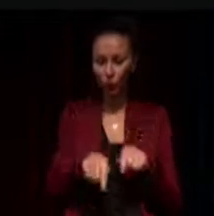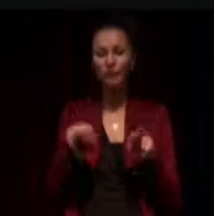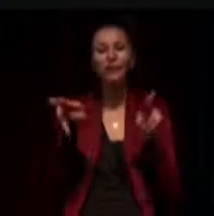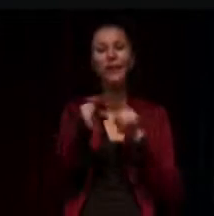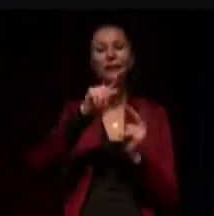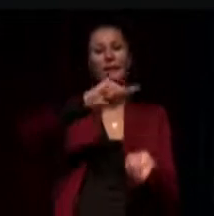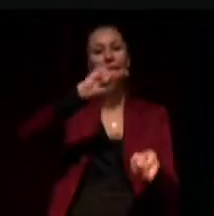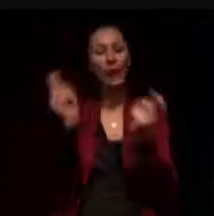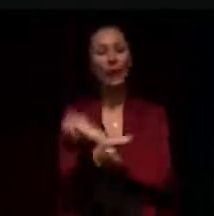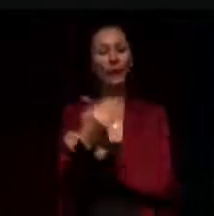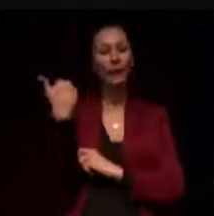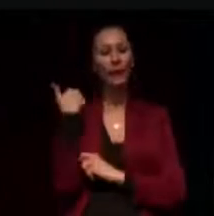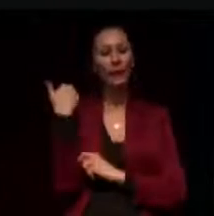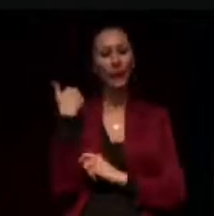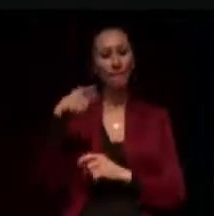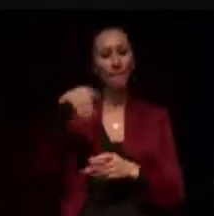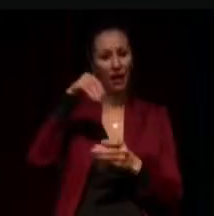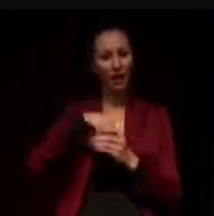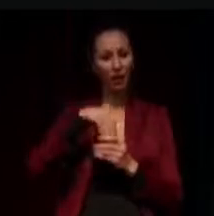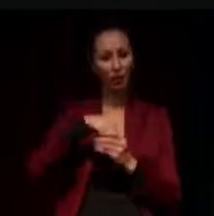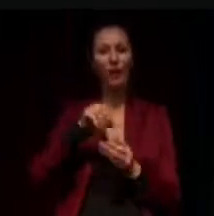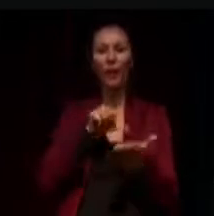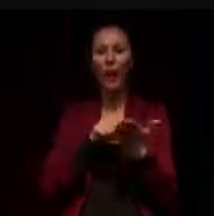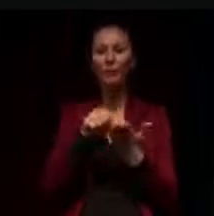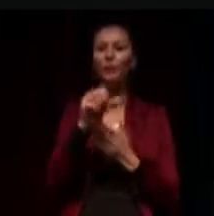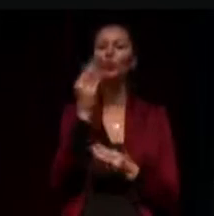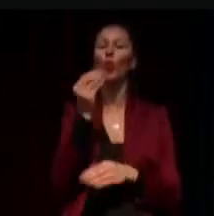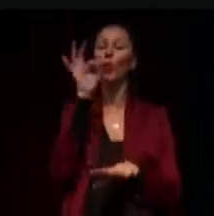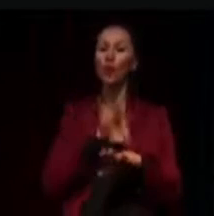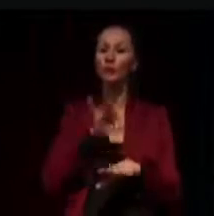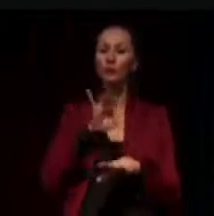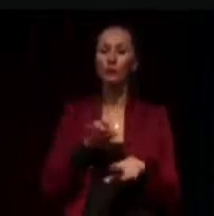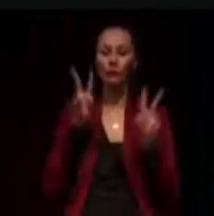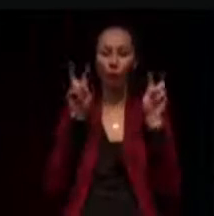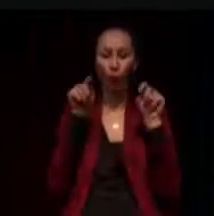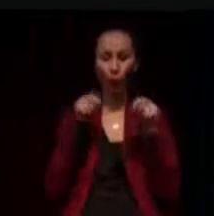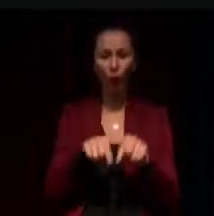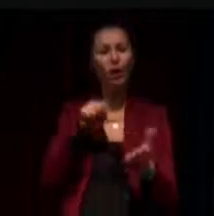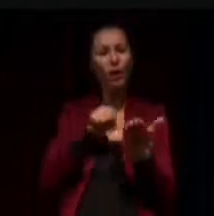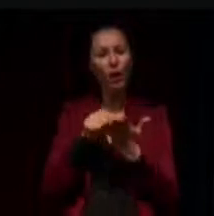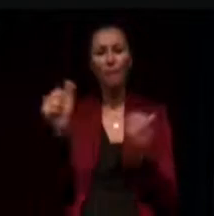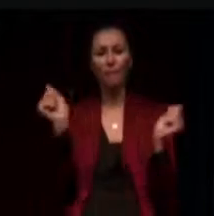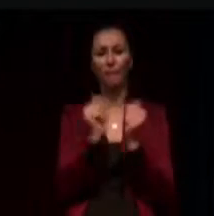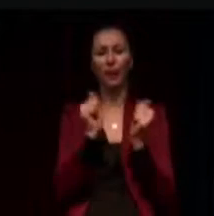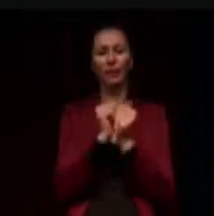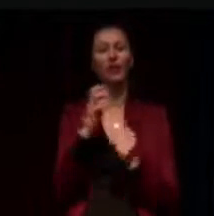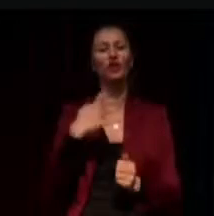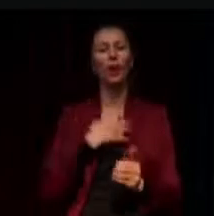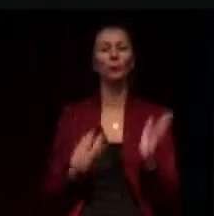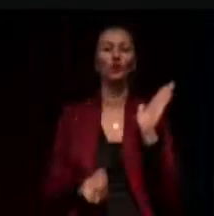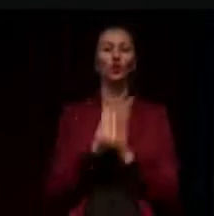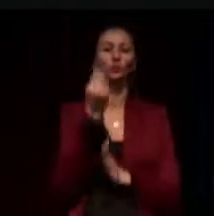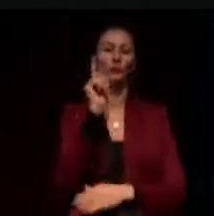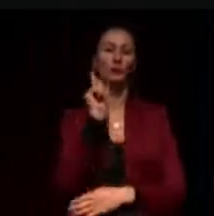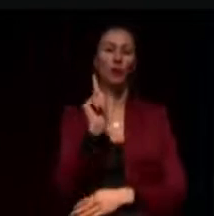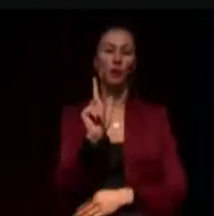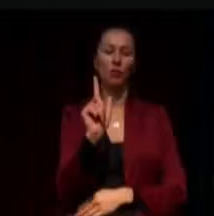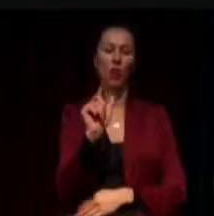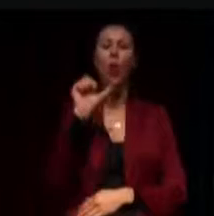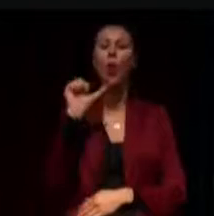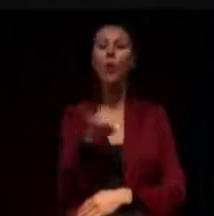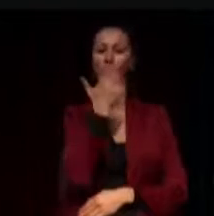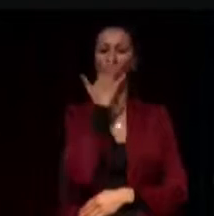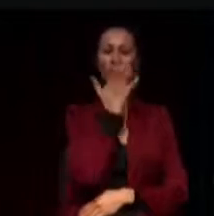Kentsel yenileme, kentsel dönüşüm konuları hepimiz için çok hassas bir konu. Buna hep birlikte sahip çıkmamız gerekiyor,